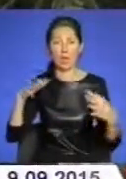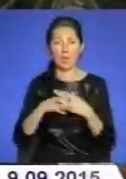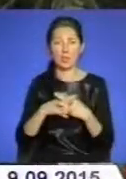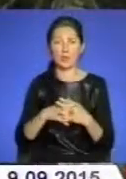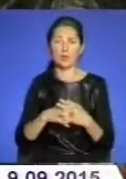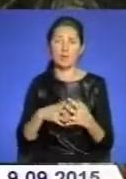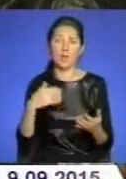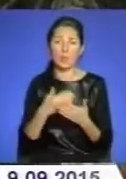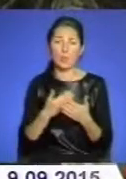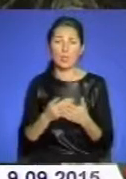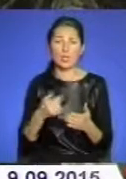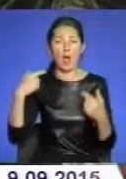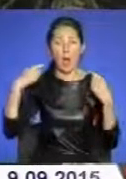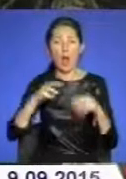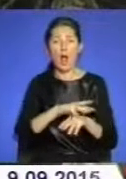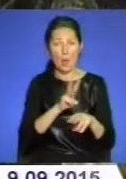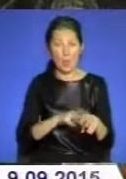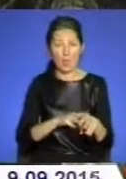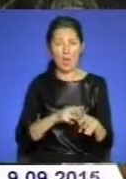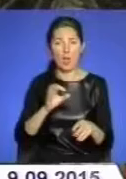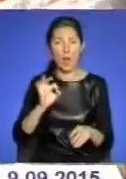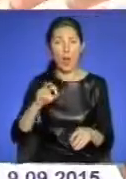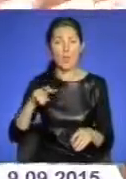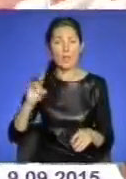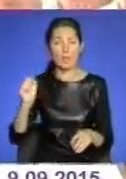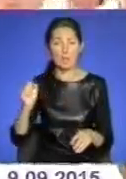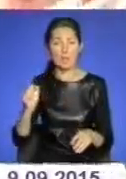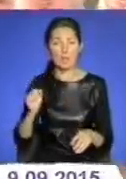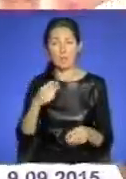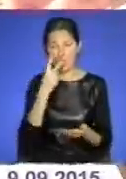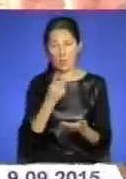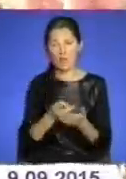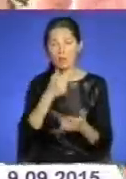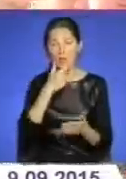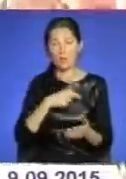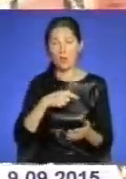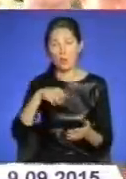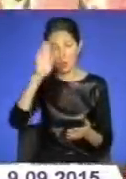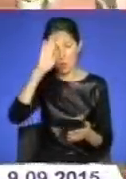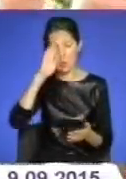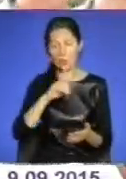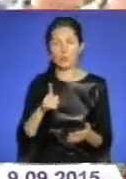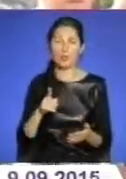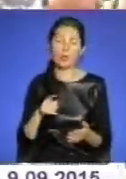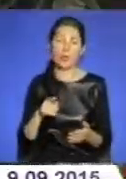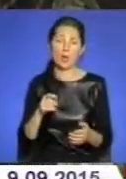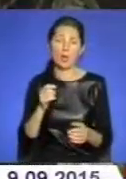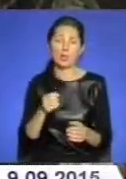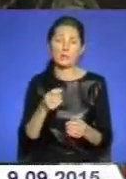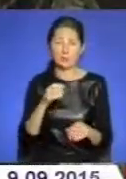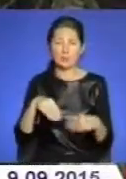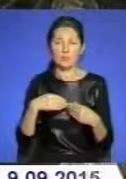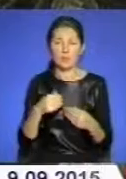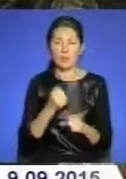Олексій Семиженко з виду скромний хлопець, що завдав нищівного удару суперникам під час оборони Дебальцево. В той